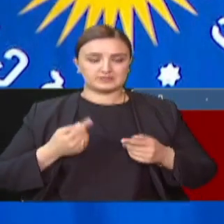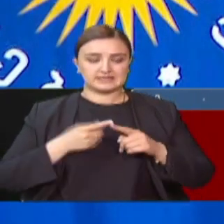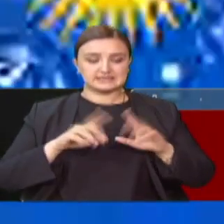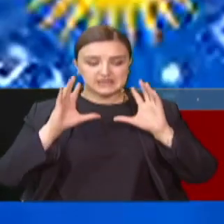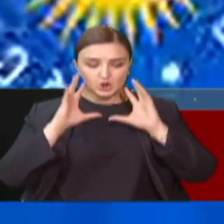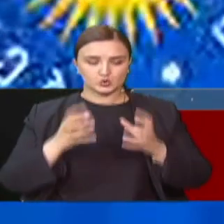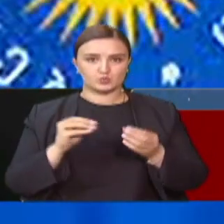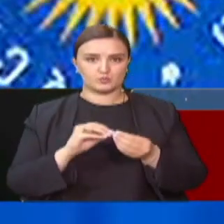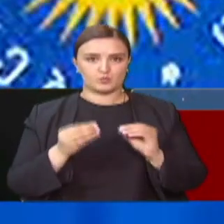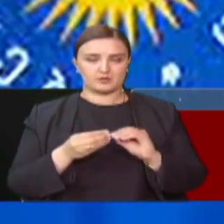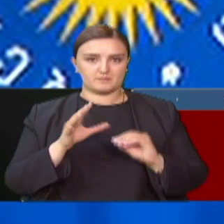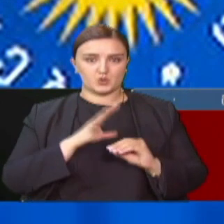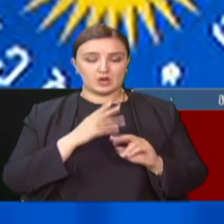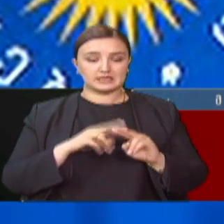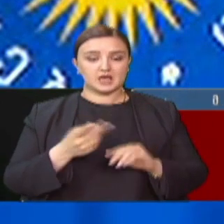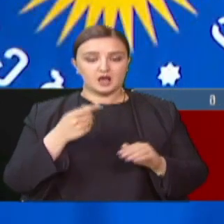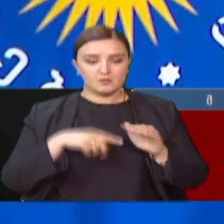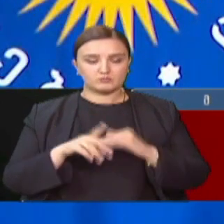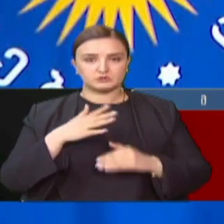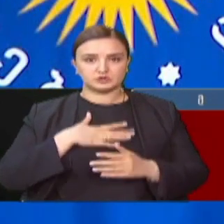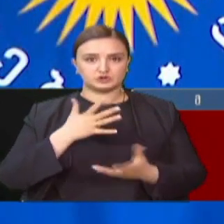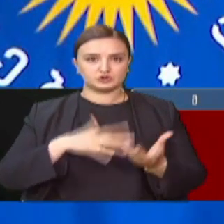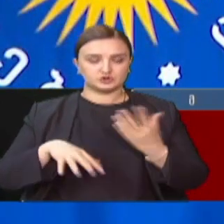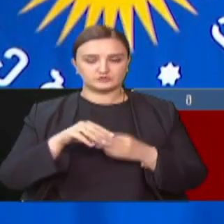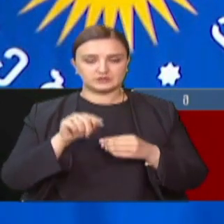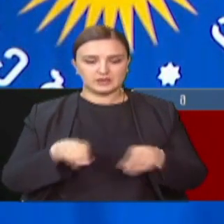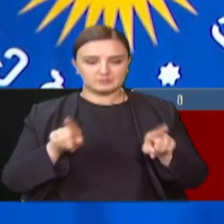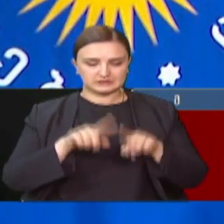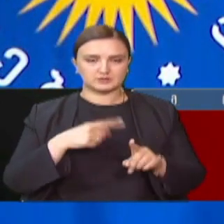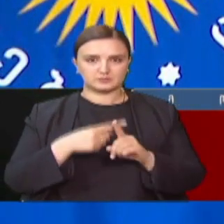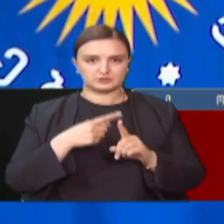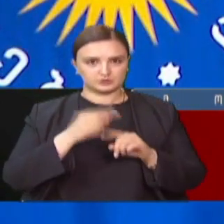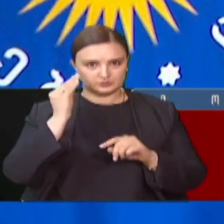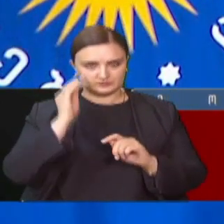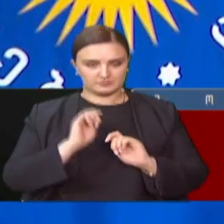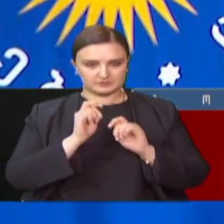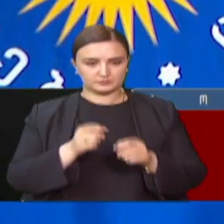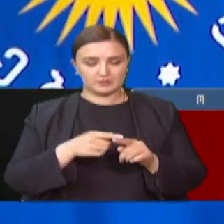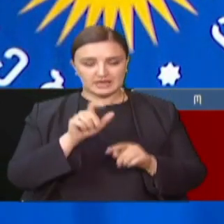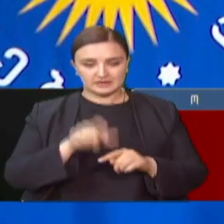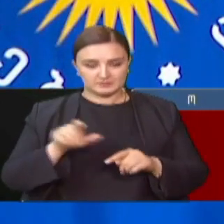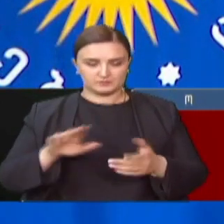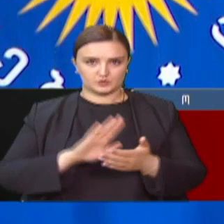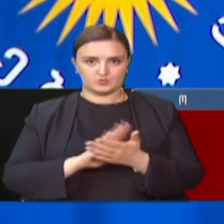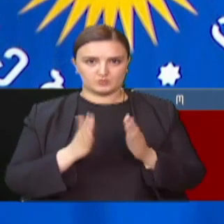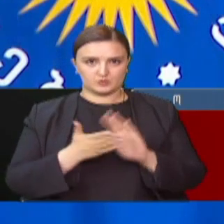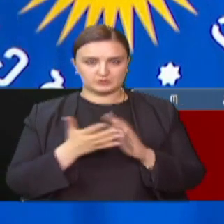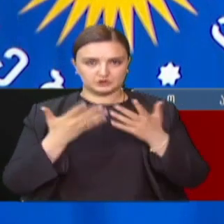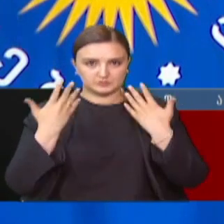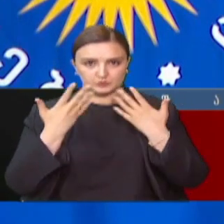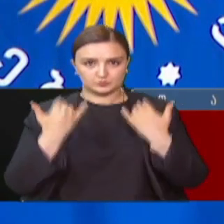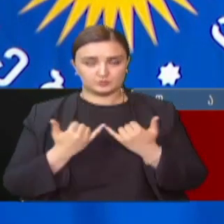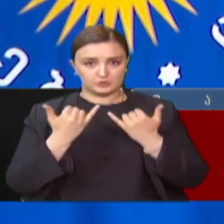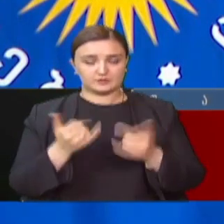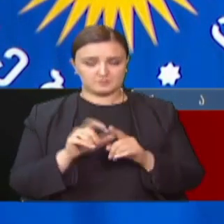სერიოზულ პრობლემას წარმოადგენდა და აქედან გამომდინარე ჩვენ ამასაც პოზიტიურად ვაფასებთ, რომ ამ ადამიანებისთვის ვითარება შემსუბუქდება.